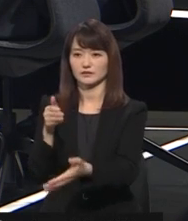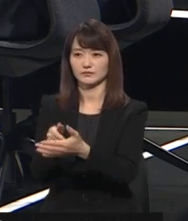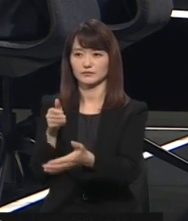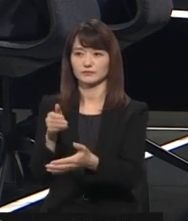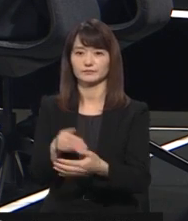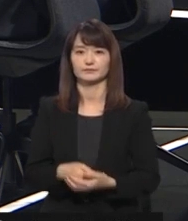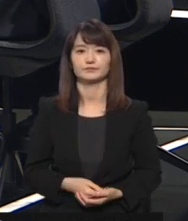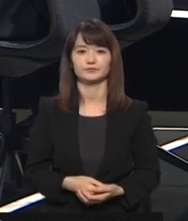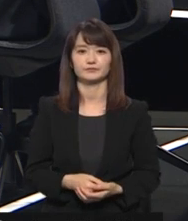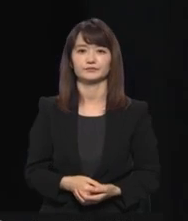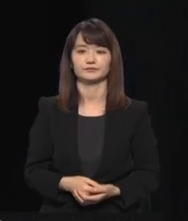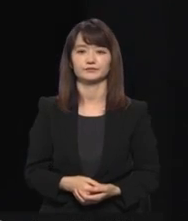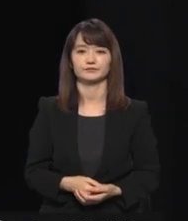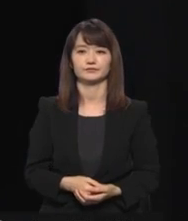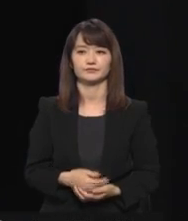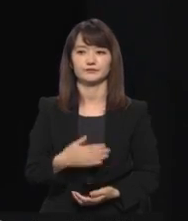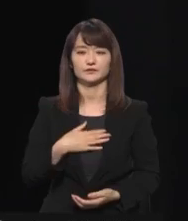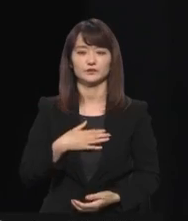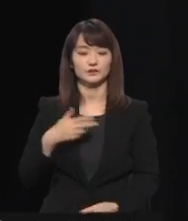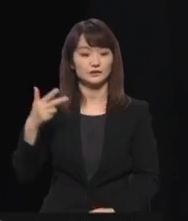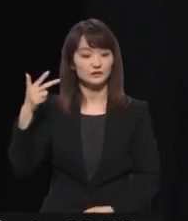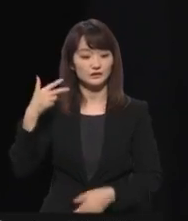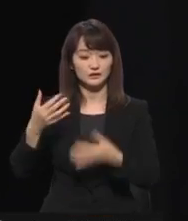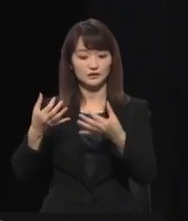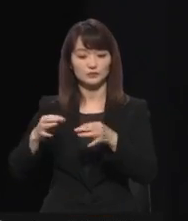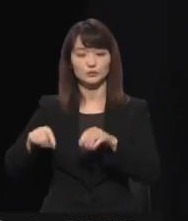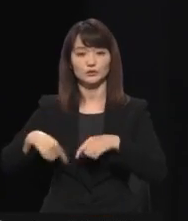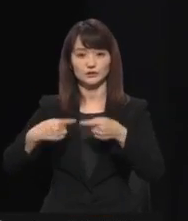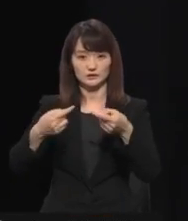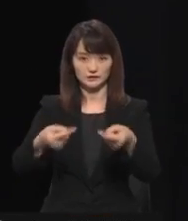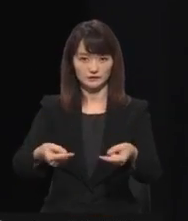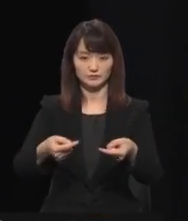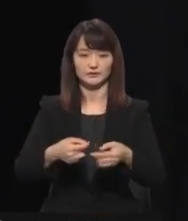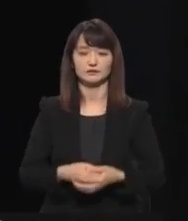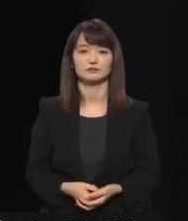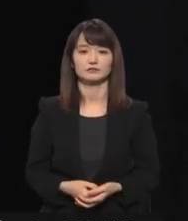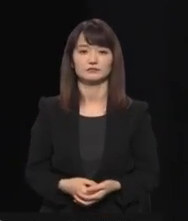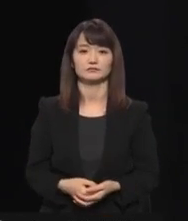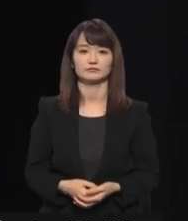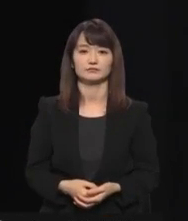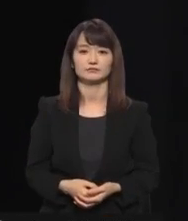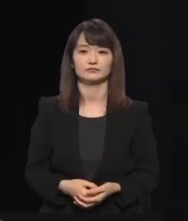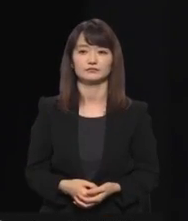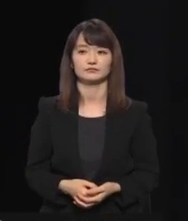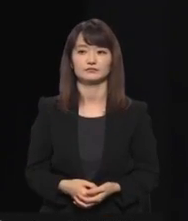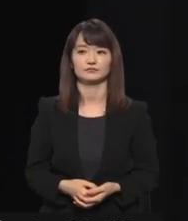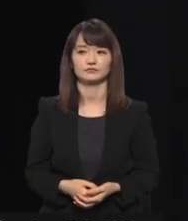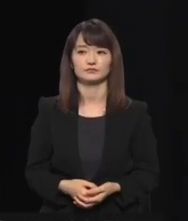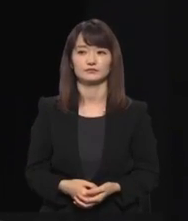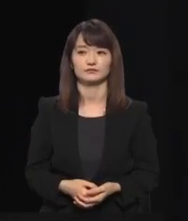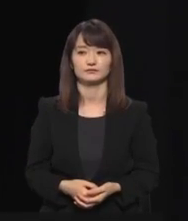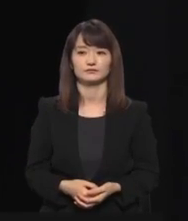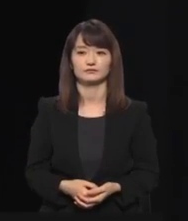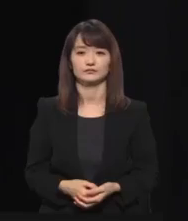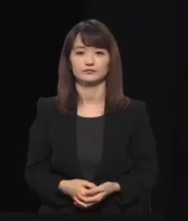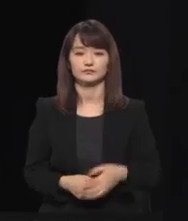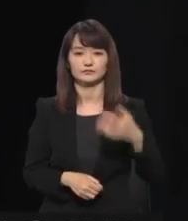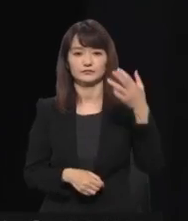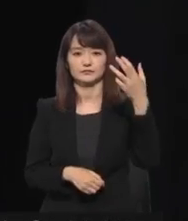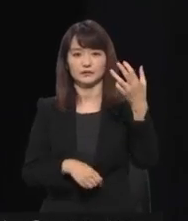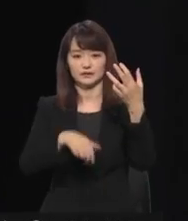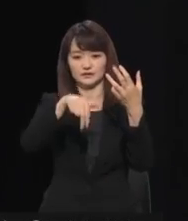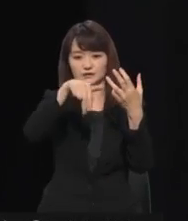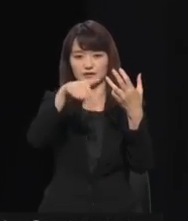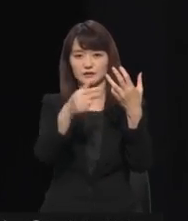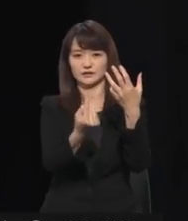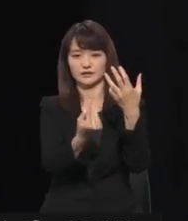시켰던 당 무 위원회 한 사람으로서 지난주 금요일날 참석을 했었는데 그때 당시에는 핵심적으로 보였던 거진 제 80조 그